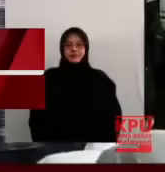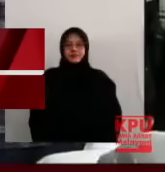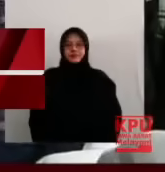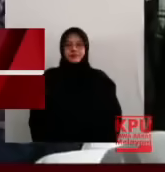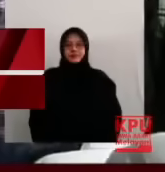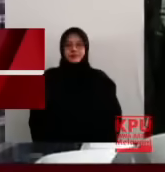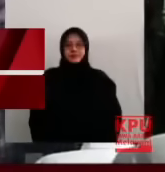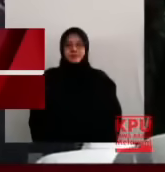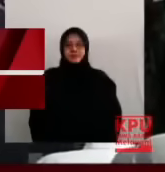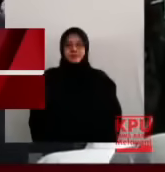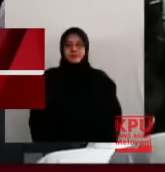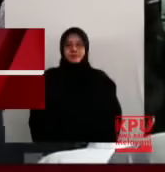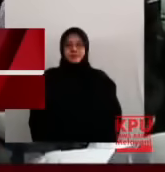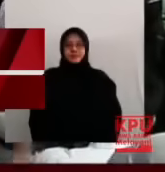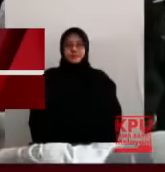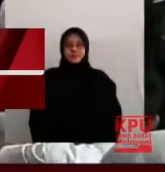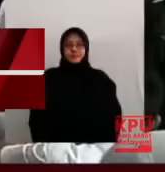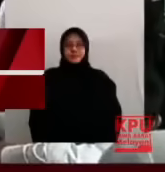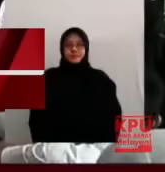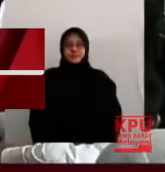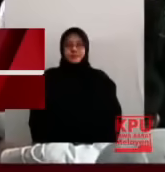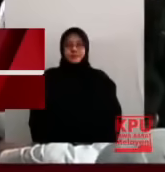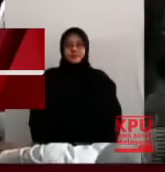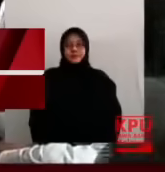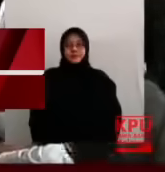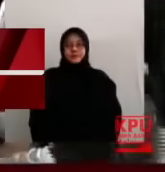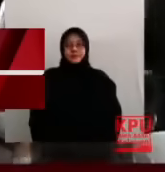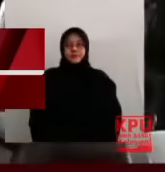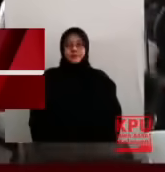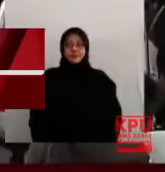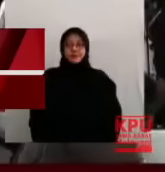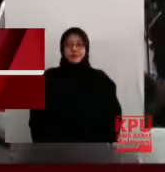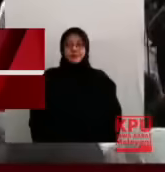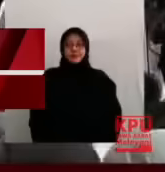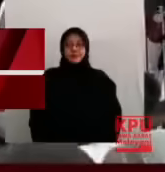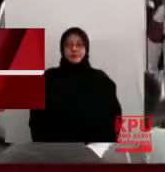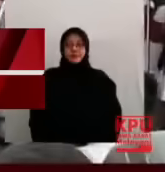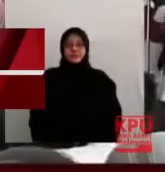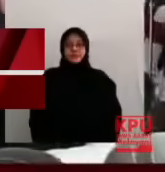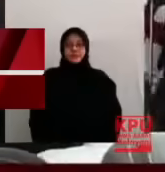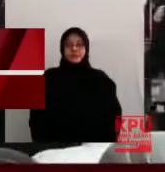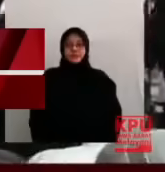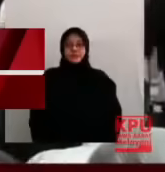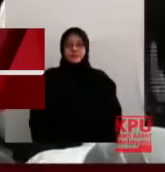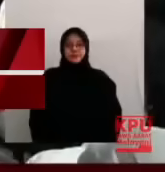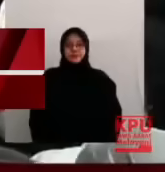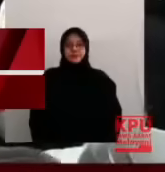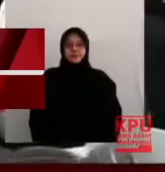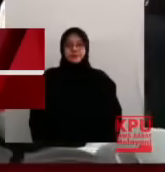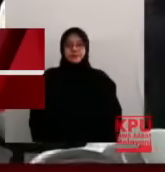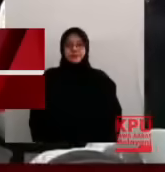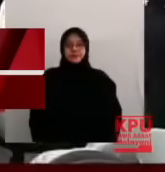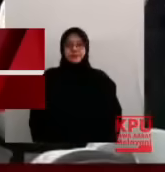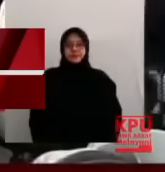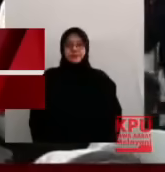ketiga untuk di hari repor cer saya cers masuk masuk